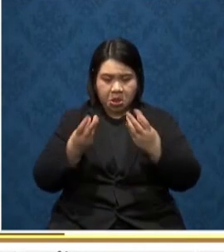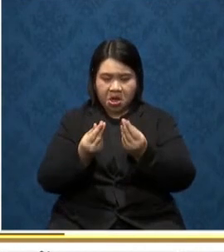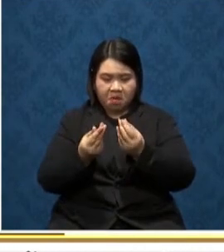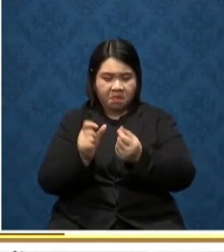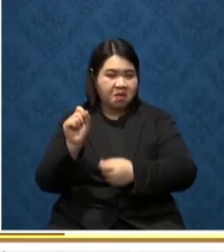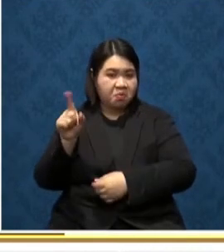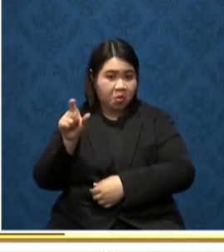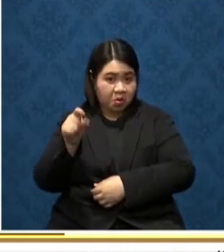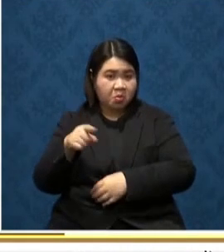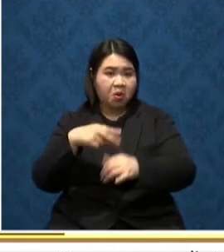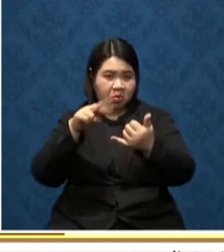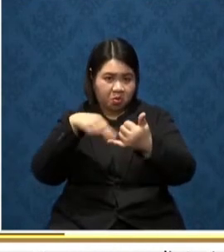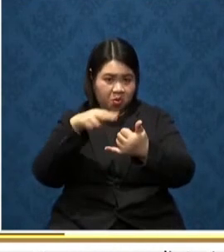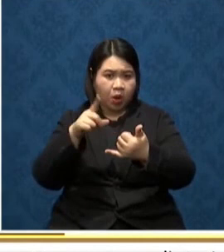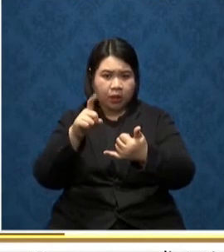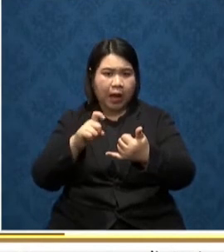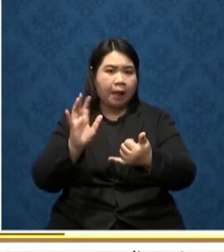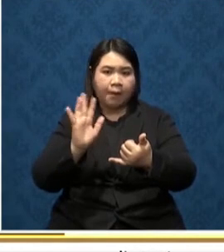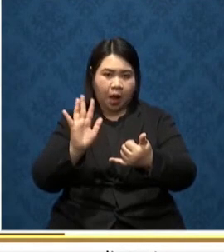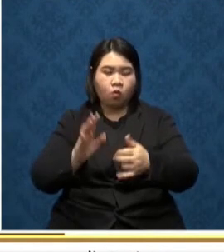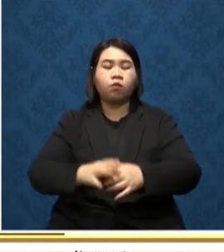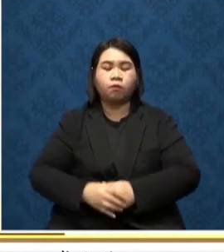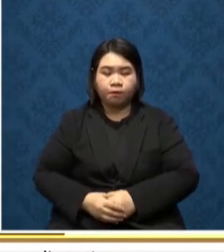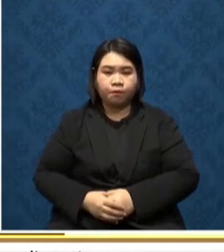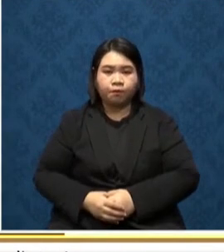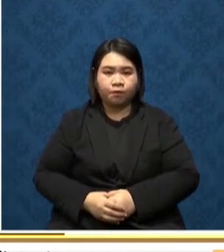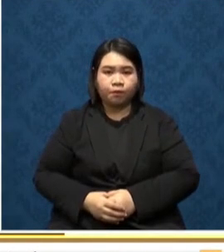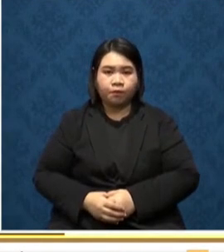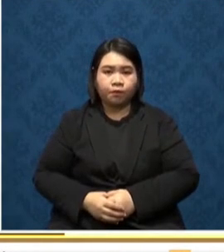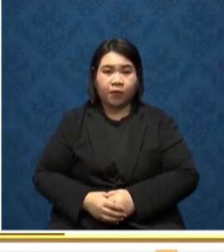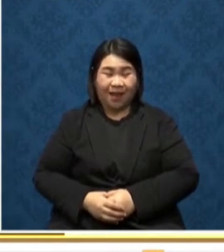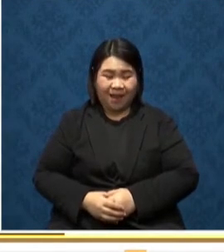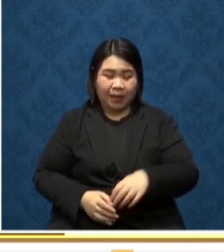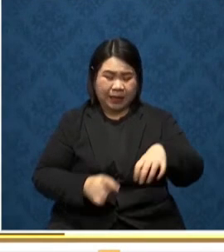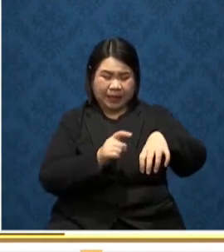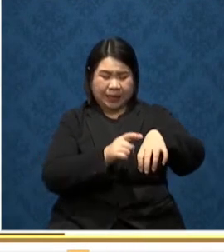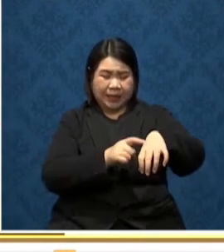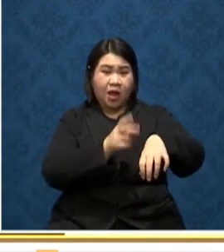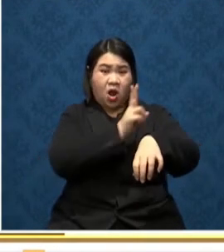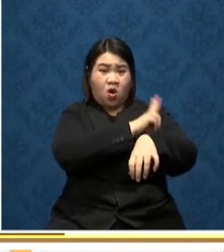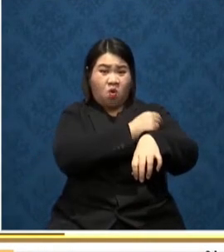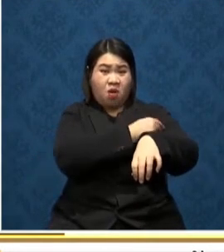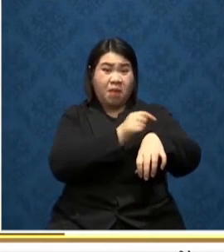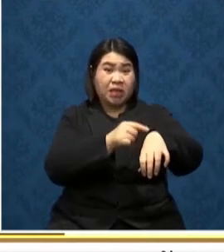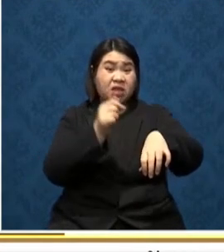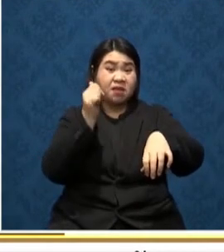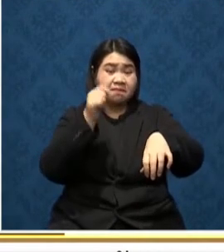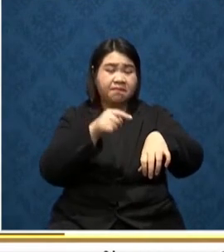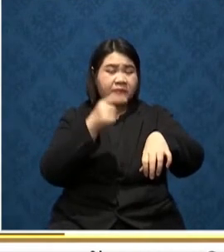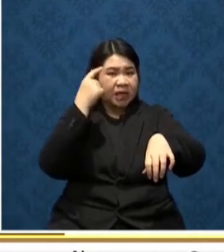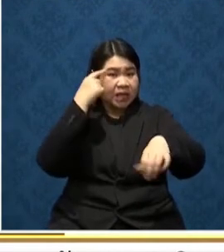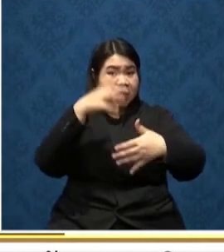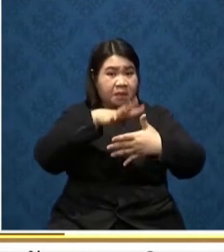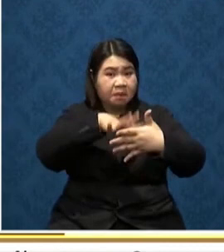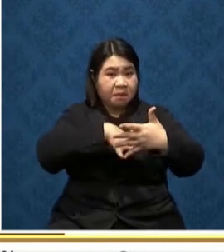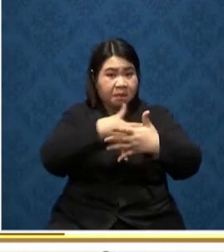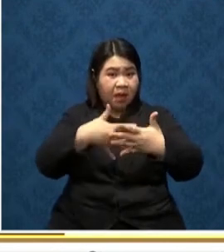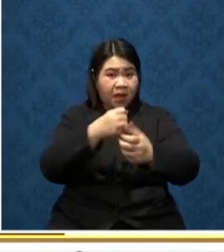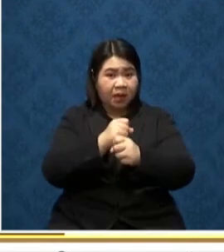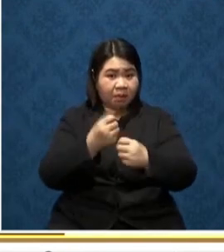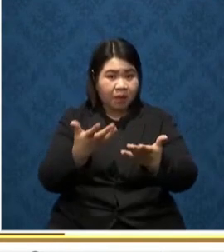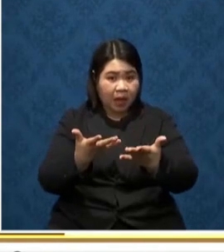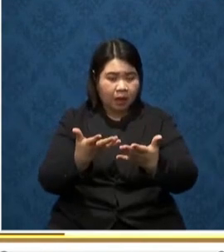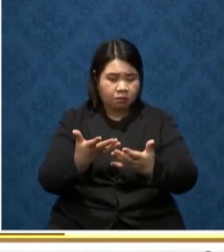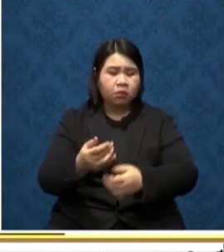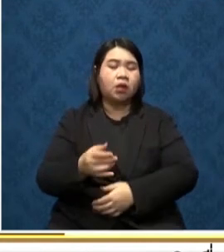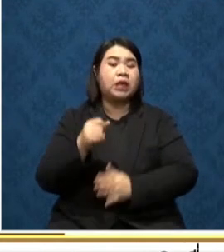ทันกับอัศการสีเสียนะครับส่วนเรองของการยกระดับ ของโงบา สงขาเดิมมีแผนจากเมสโใแ่ส